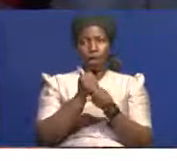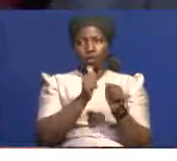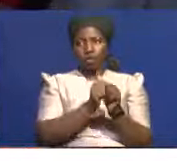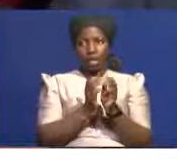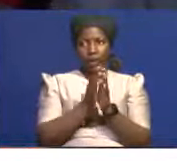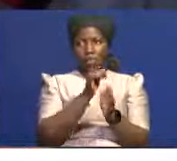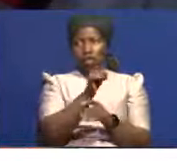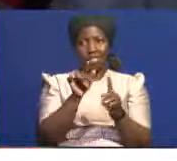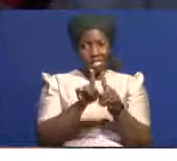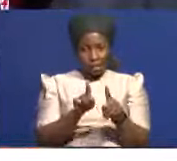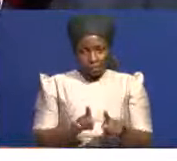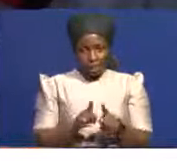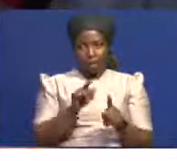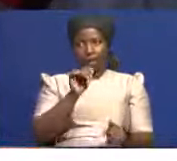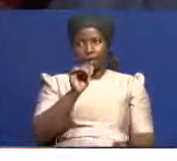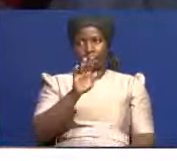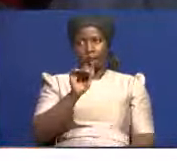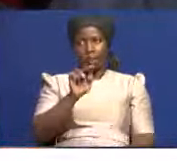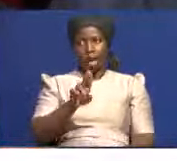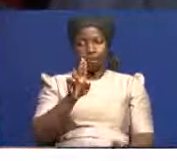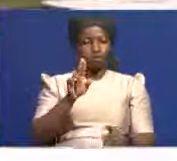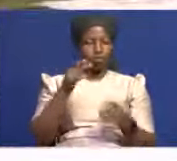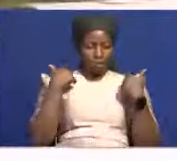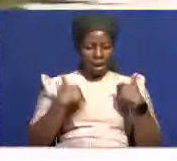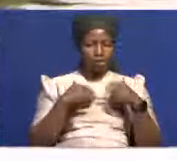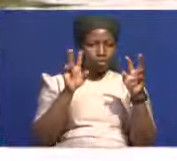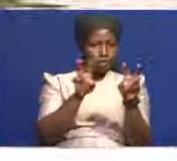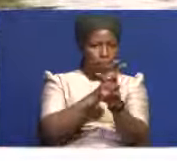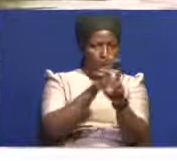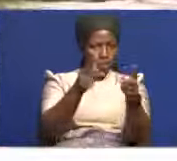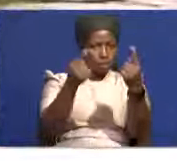kijana anaitwa Babu Wino, ninamtafuta akuje tufanye kazi pamoja.